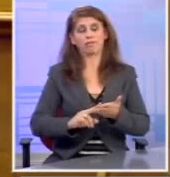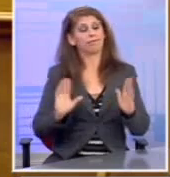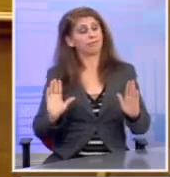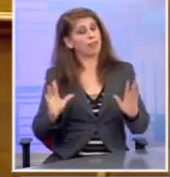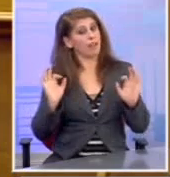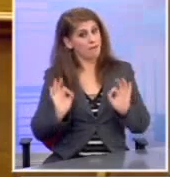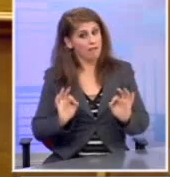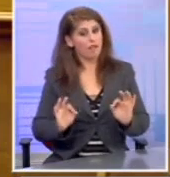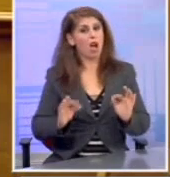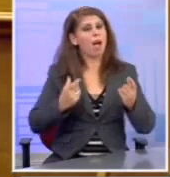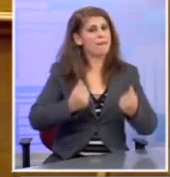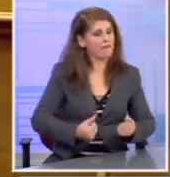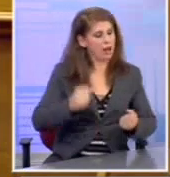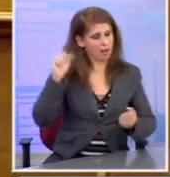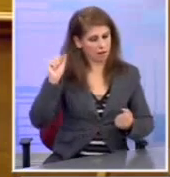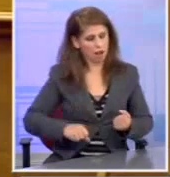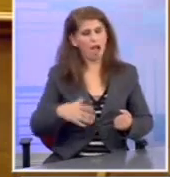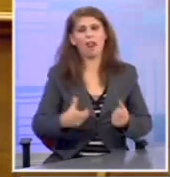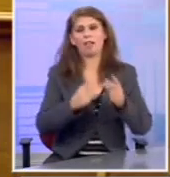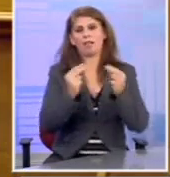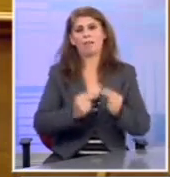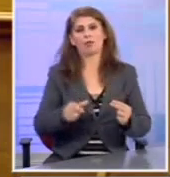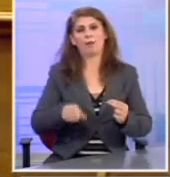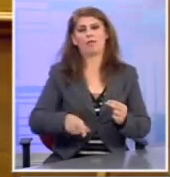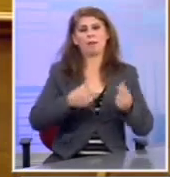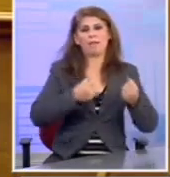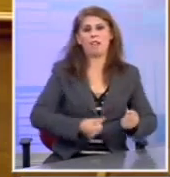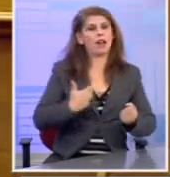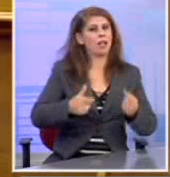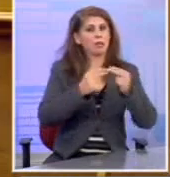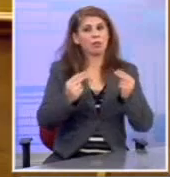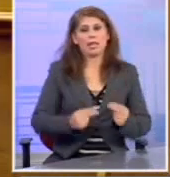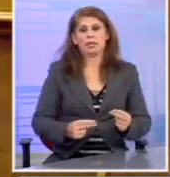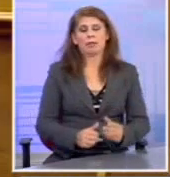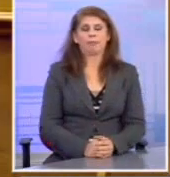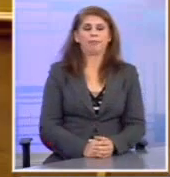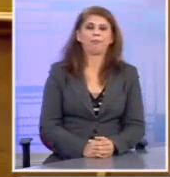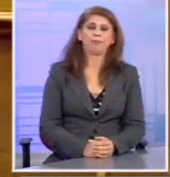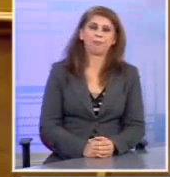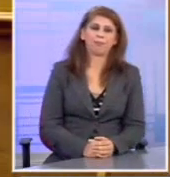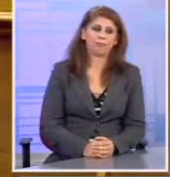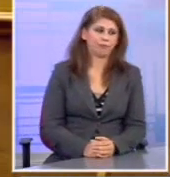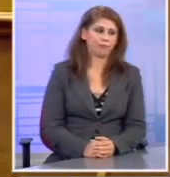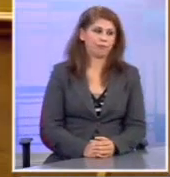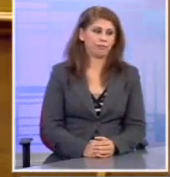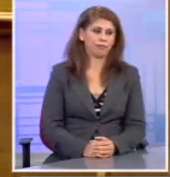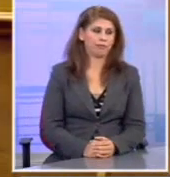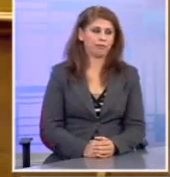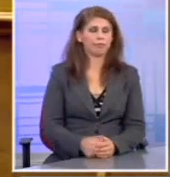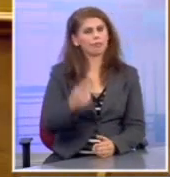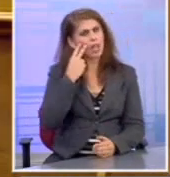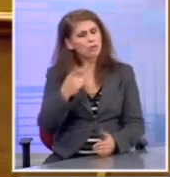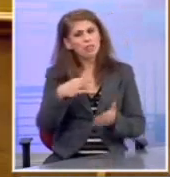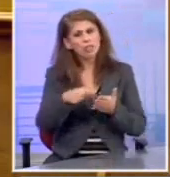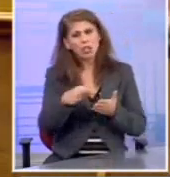Βεβαίως είναι η επιβάρυνση, αλλά έχει και αποτέλεσμα αυτή η επιβάρυνση. Να δούμε όμως βεβαίως διορθώσεις,